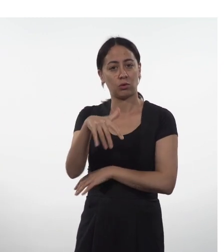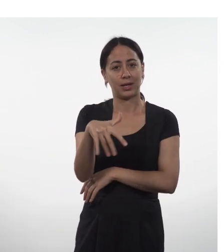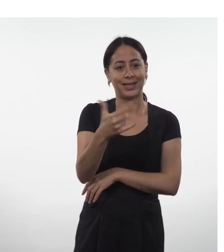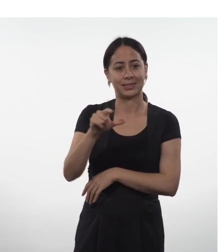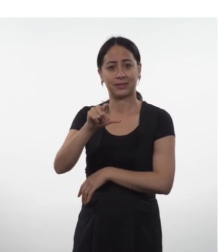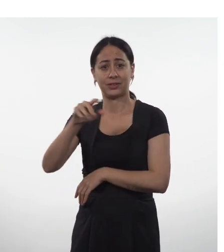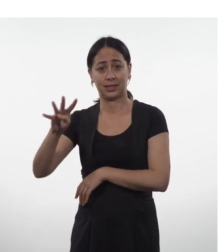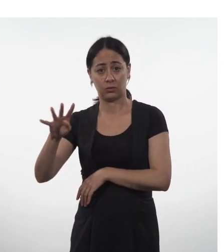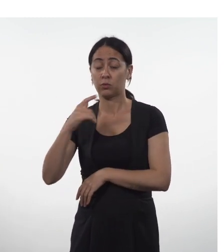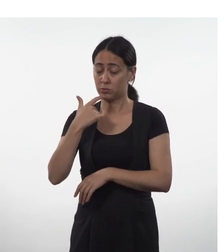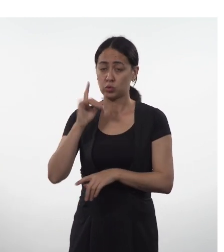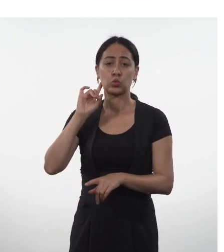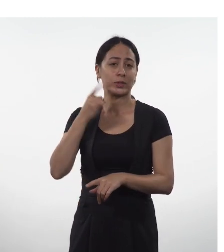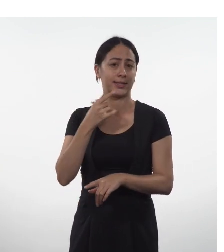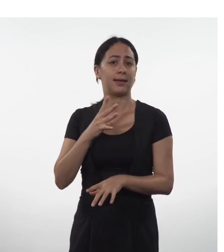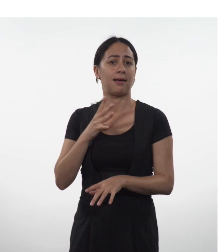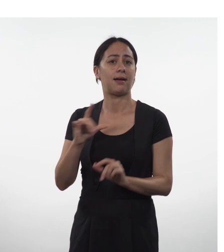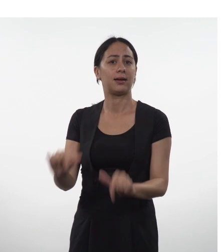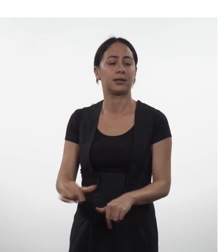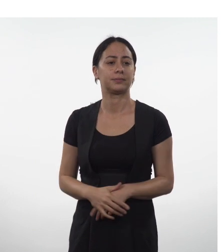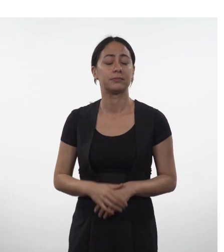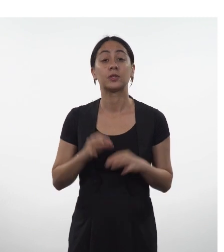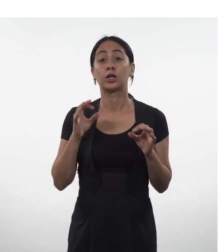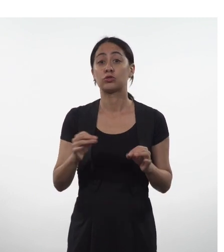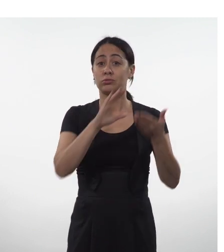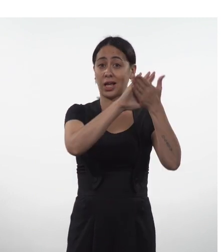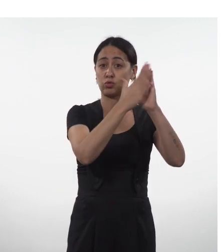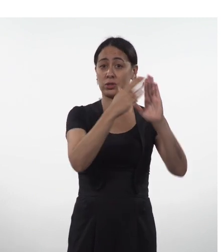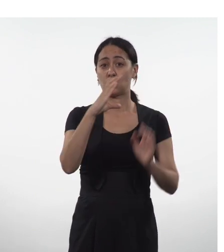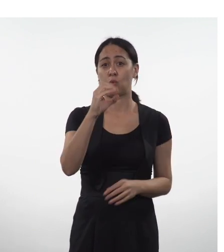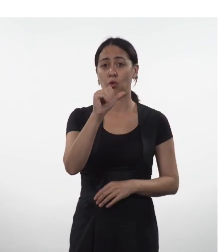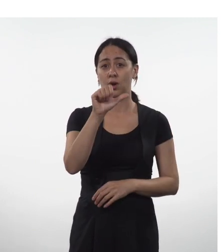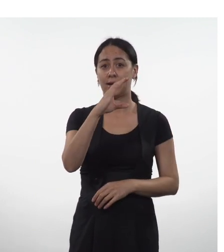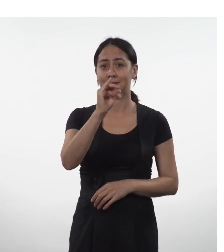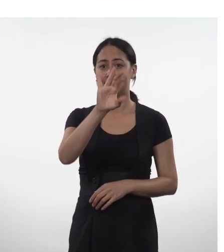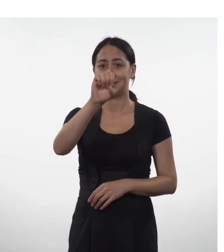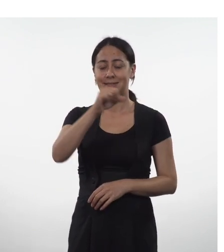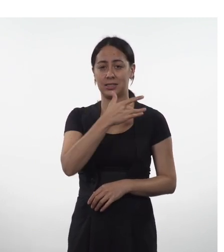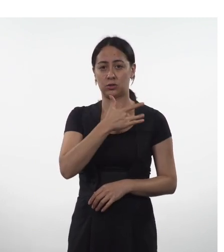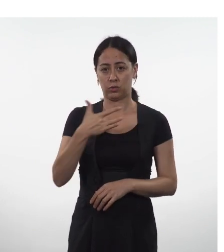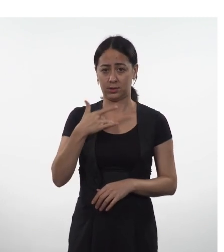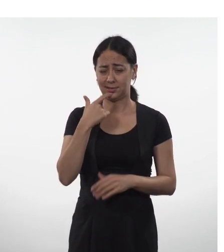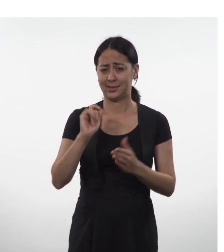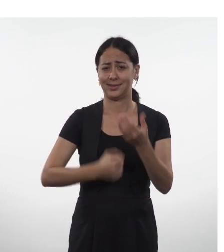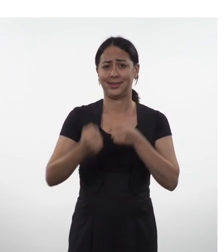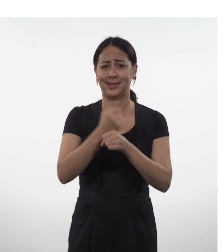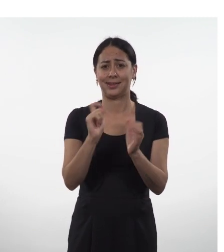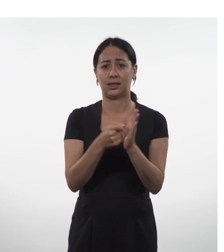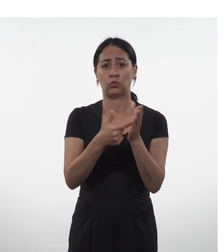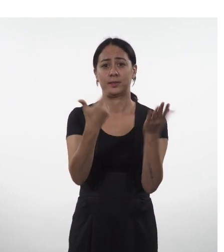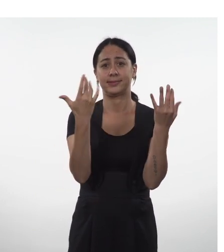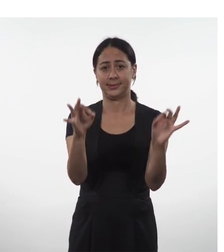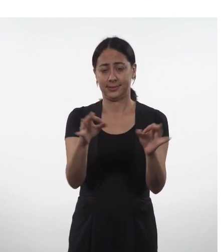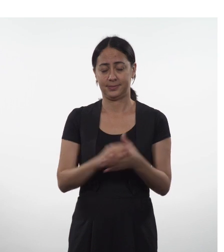surdité. Alors, très rapidement, Coactis Santé, c'est une association qui a été fondée en 2010 et qui agit pour